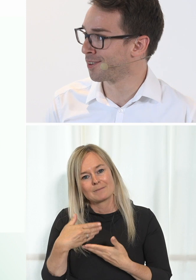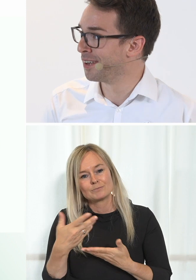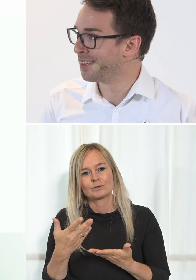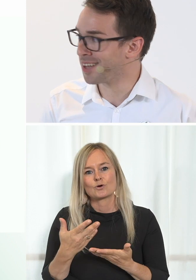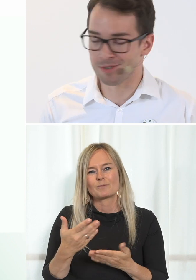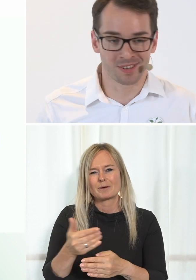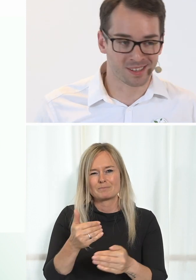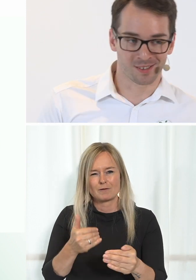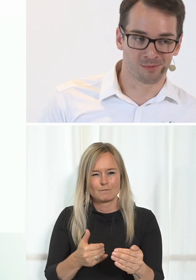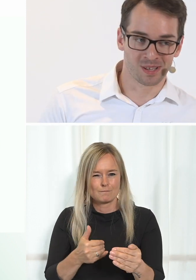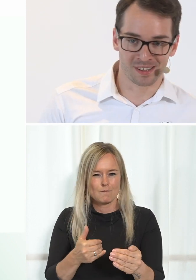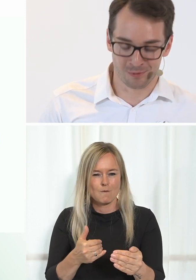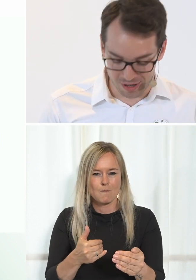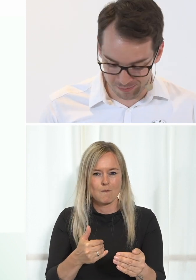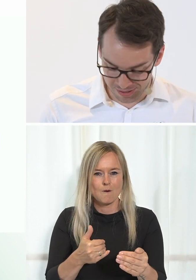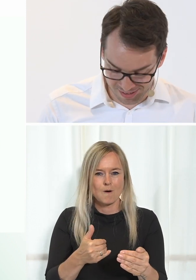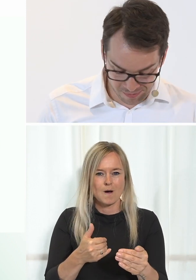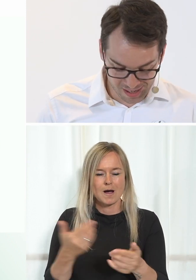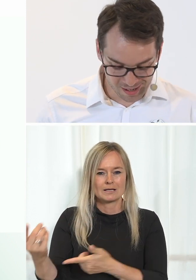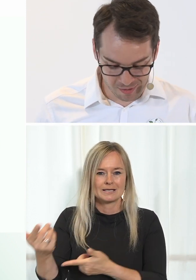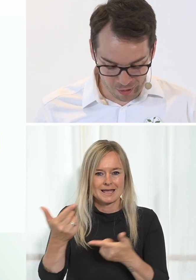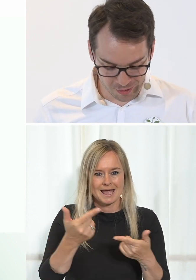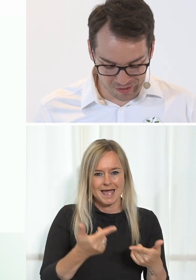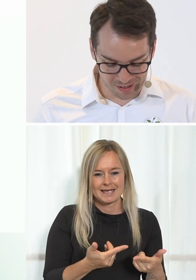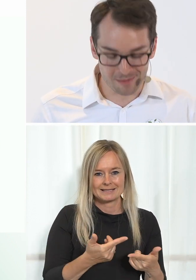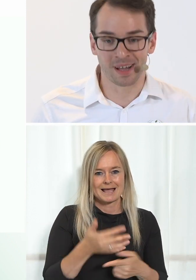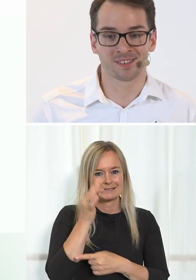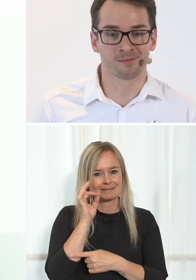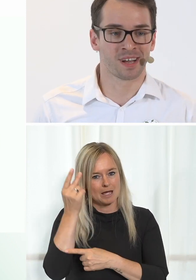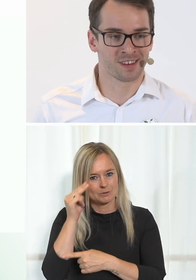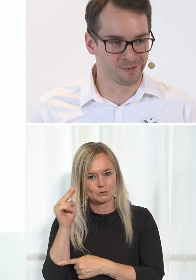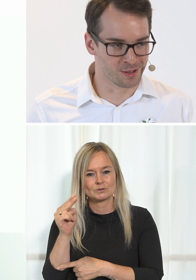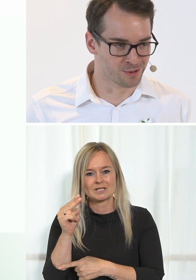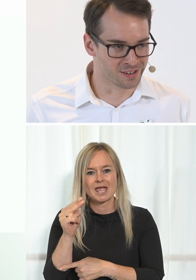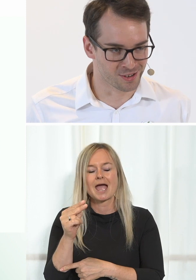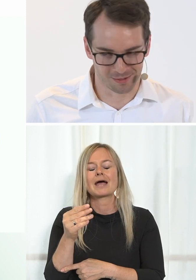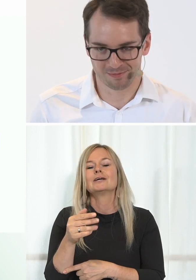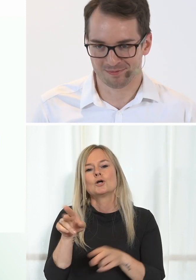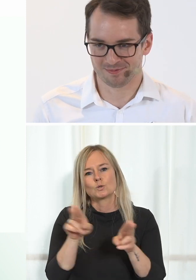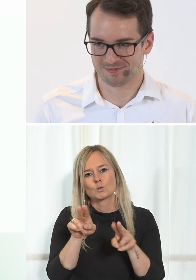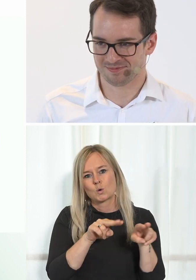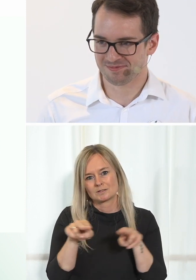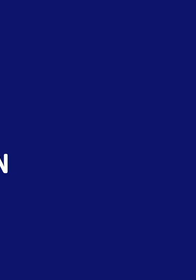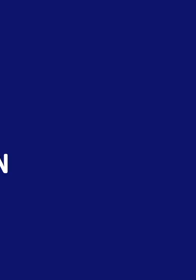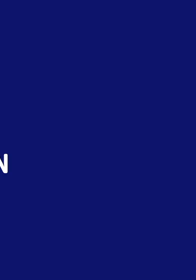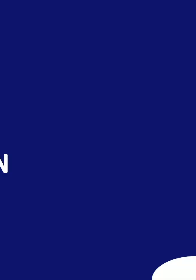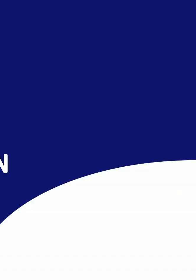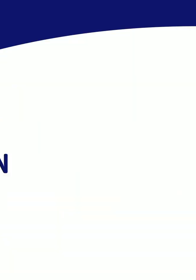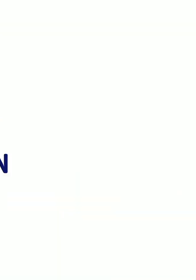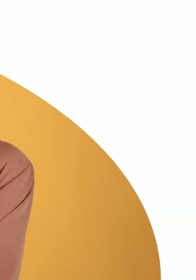ich die Damen und Herren zu mir nach vorne bitte, wollen wir uns gemeinsam ein Video anschauen.